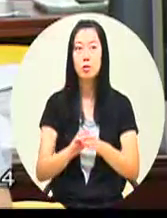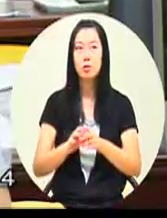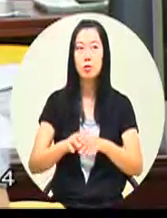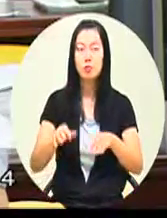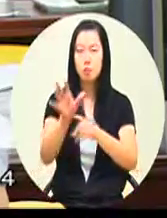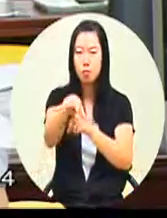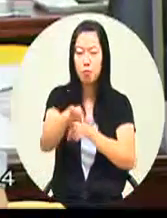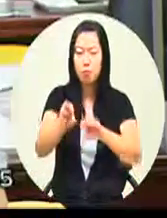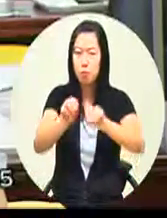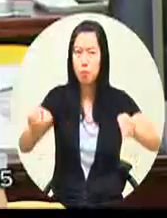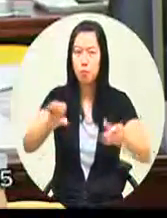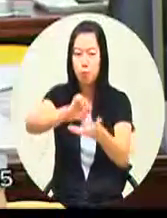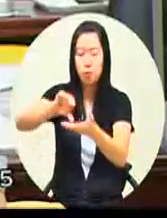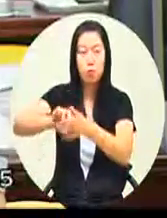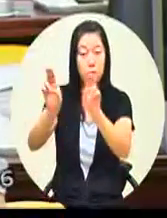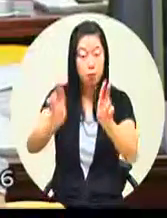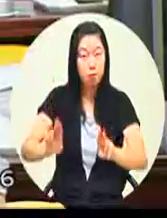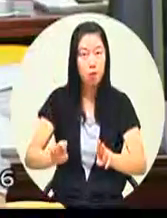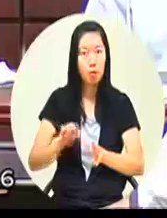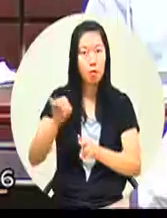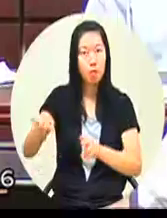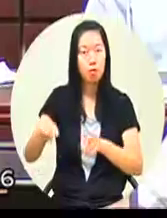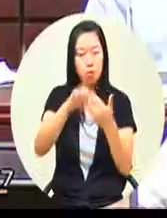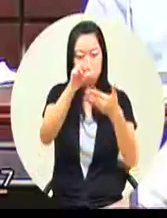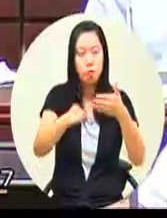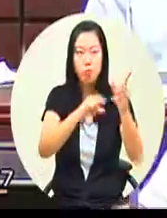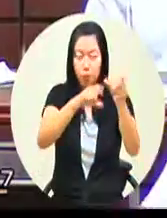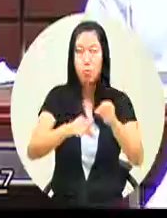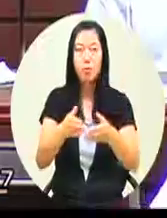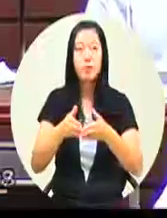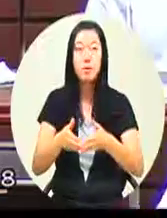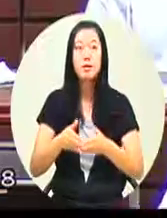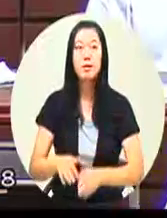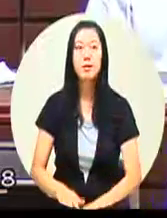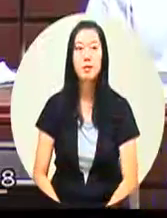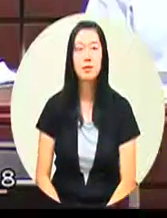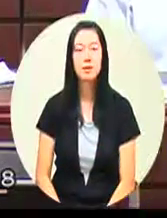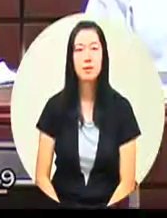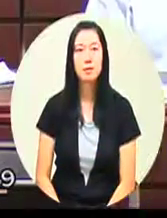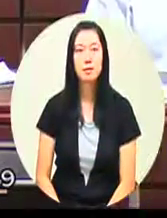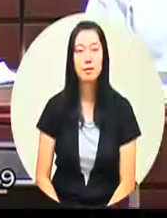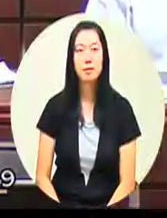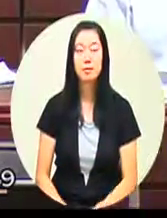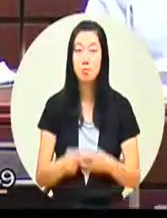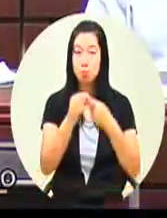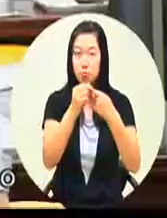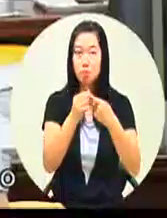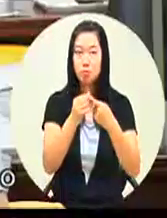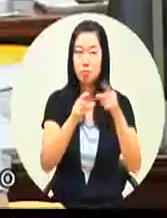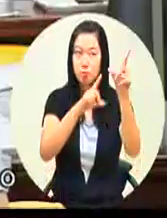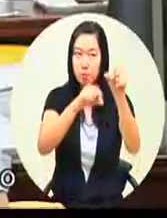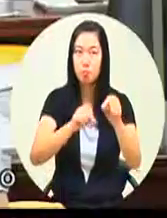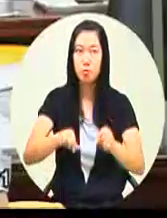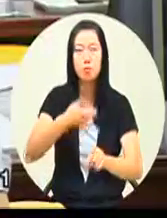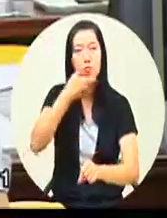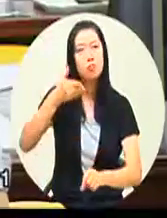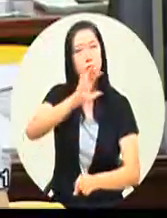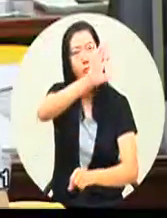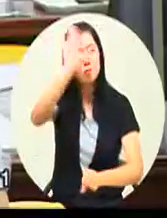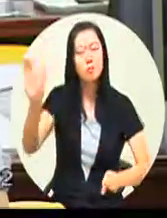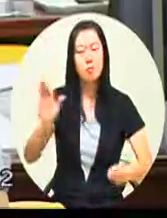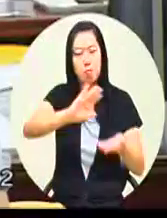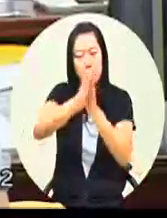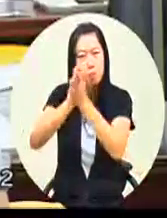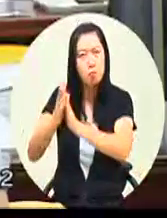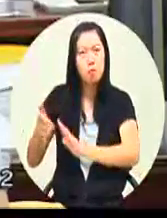电啊，因为种电它有一个规，农委会它有 两个哈 标准啊。 第一个，依照现在的气候变迁哦，你